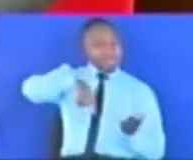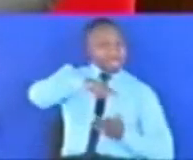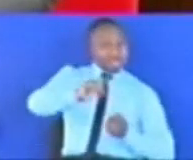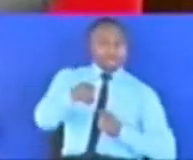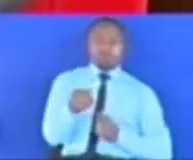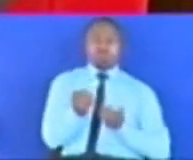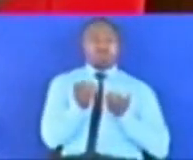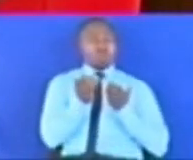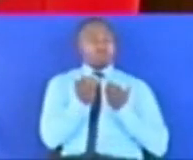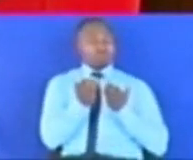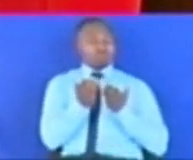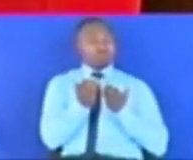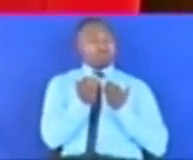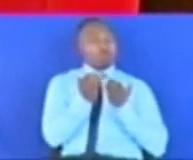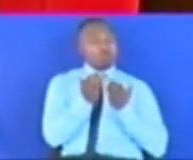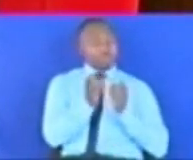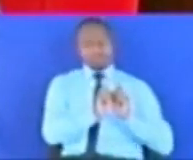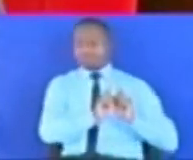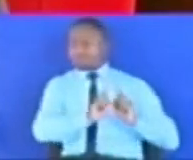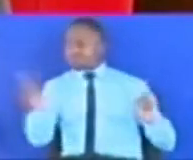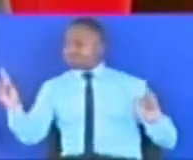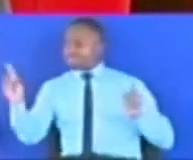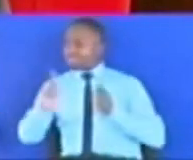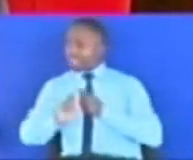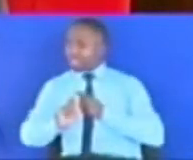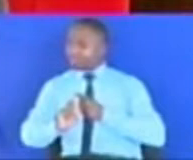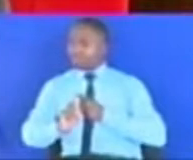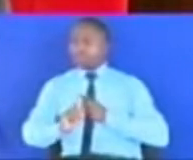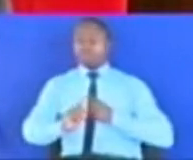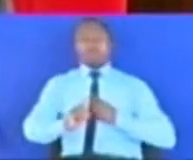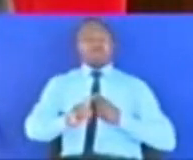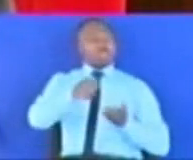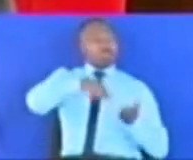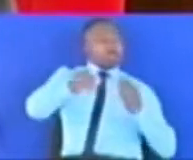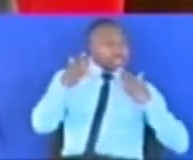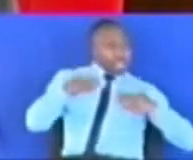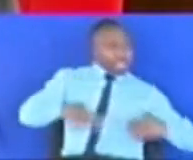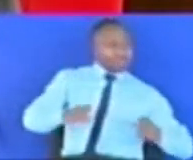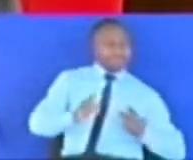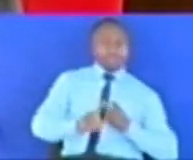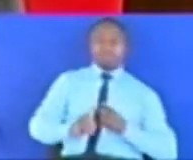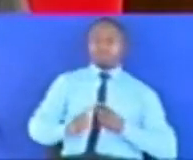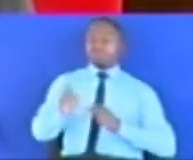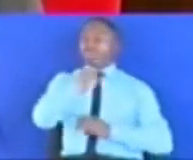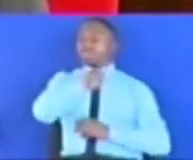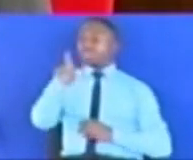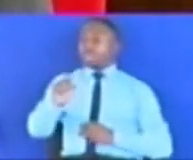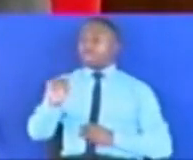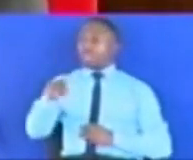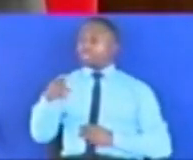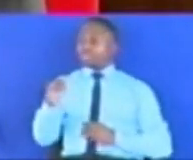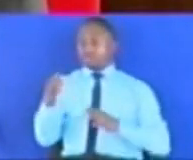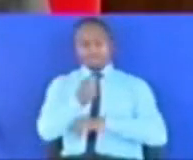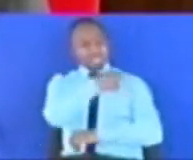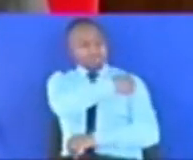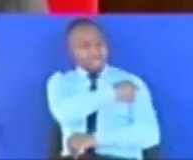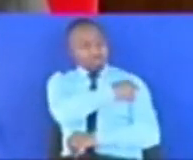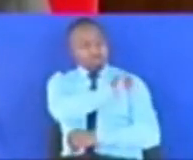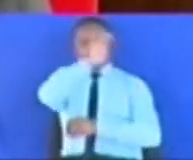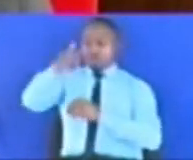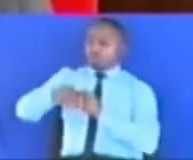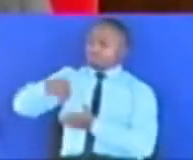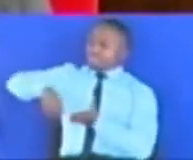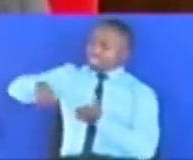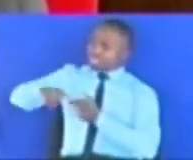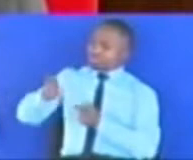alafu unaenda Kalenga hizo kilometers. Sasa unakwenda kule kwenye kituo cha afya, kwenye zahanati, unatibiwa, unarudi tena